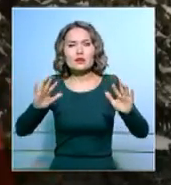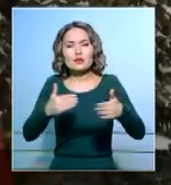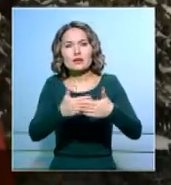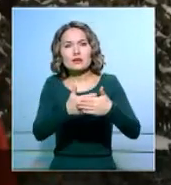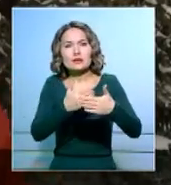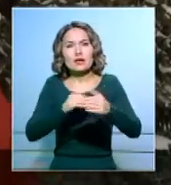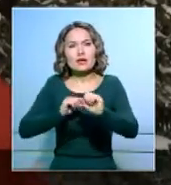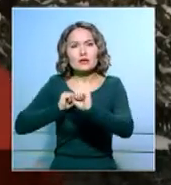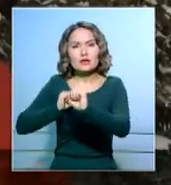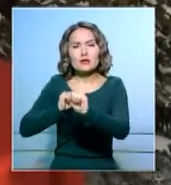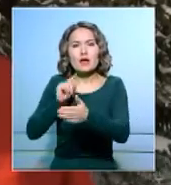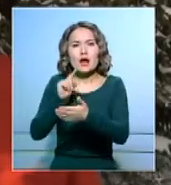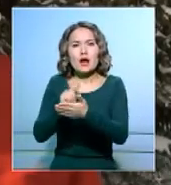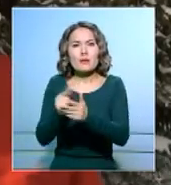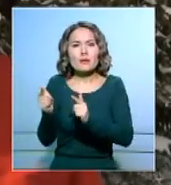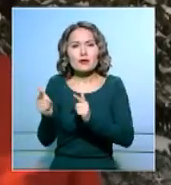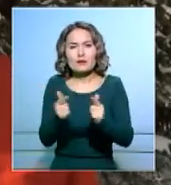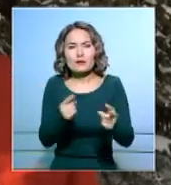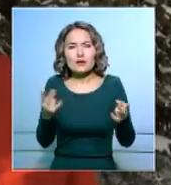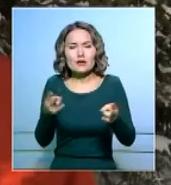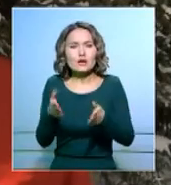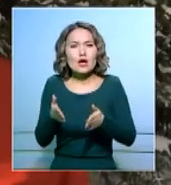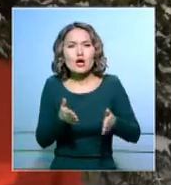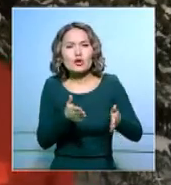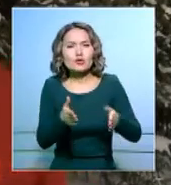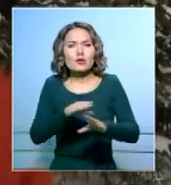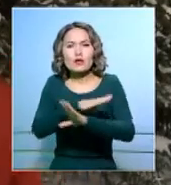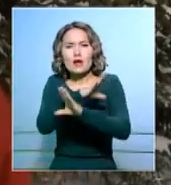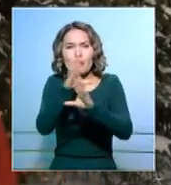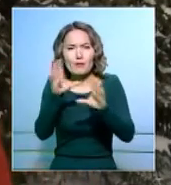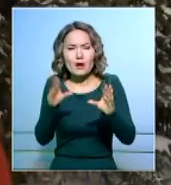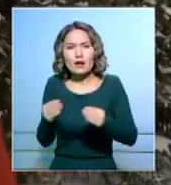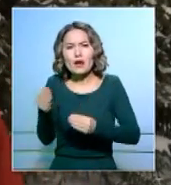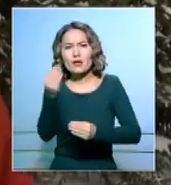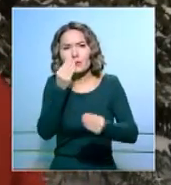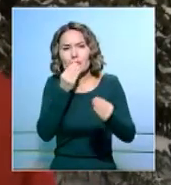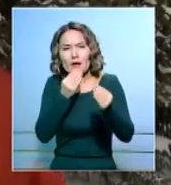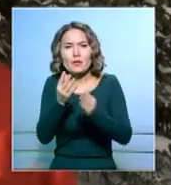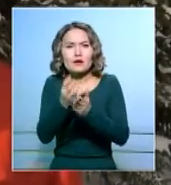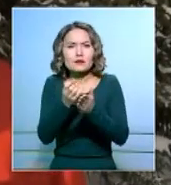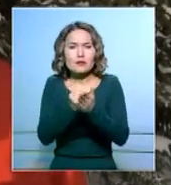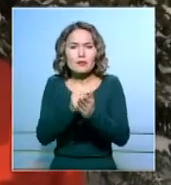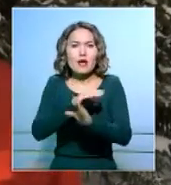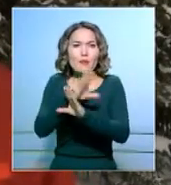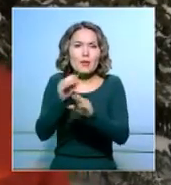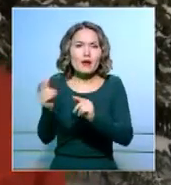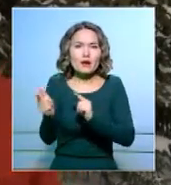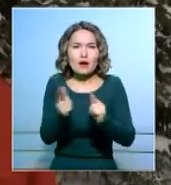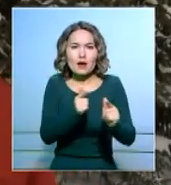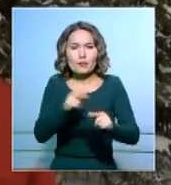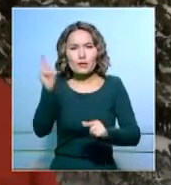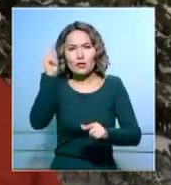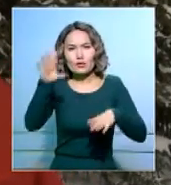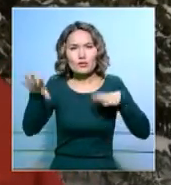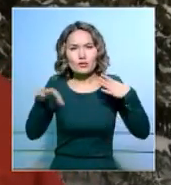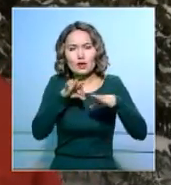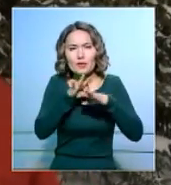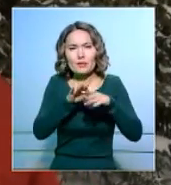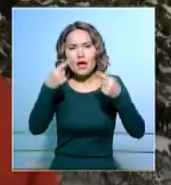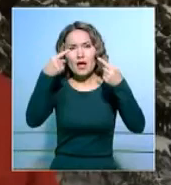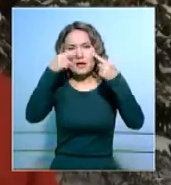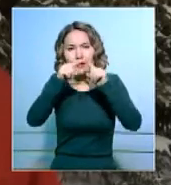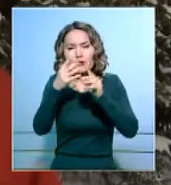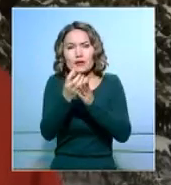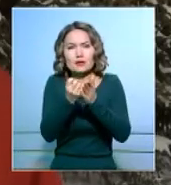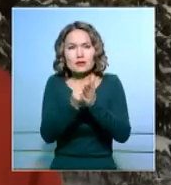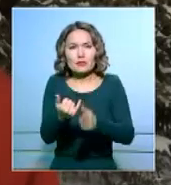айқындалды. Жол қызметі нығайтылды. Мемлекеттік материалдық резервтен Ақтөбе, Ақмола, Қарағанды облыстарына қосымша техникалық құралдар